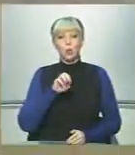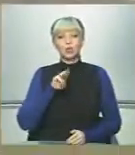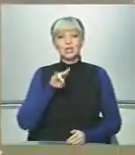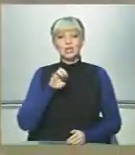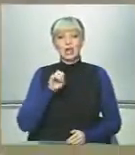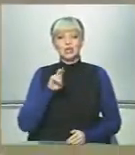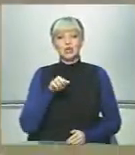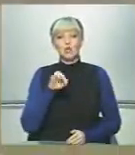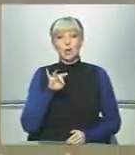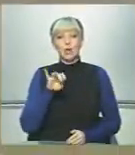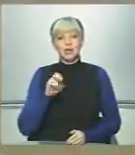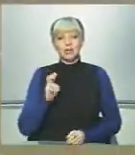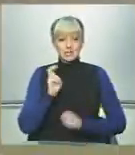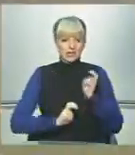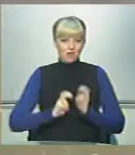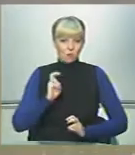заводі.